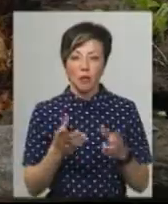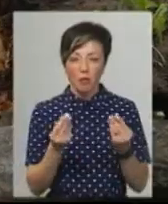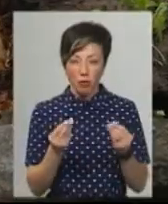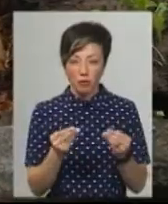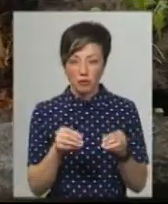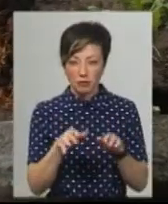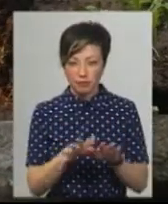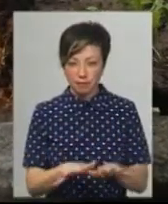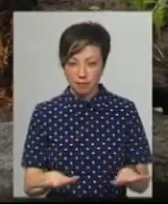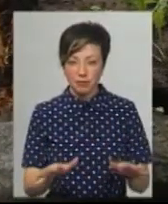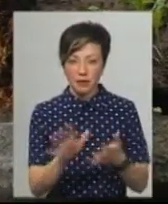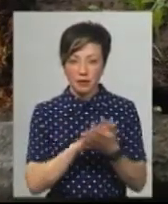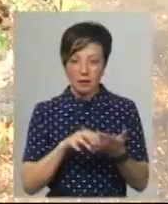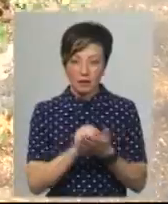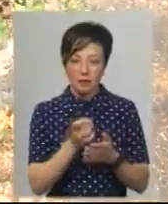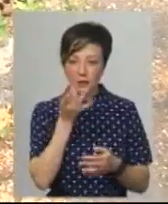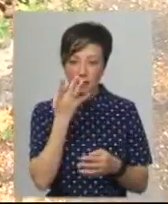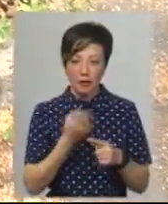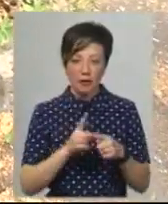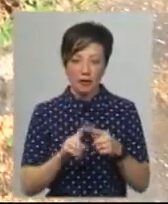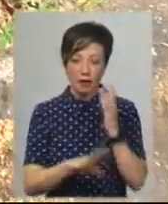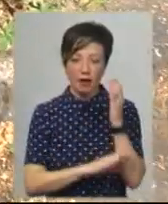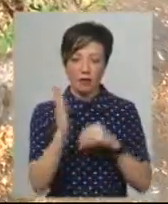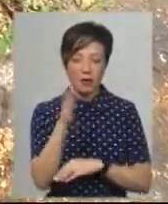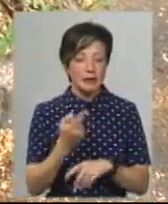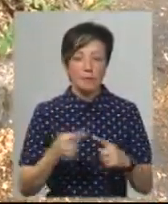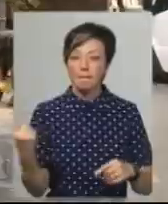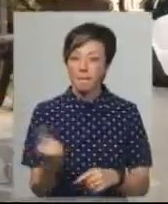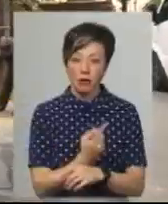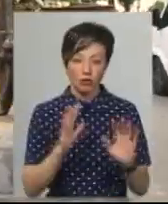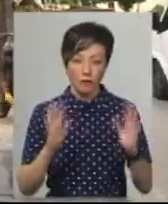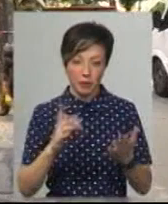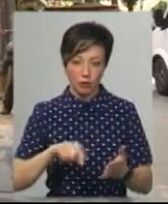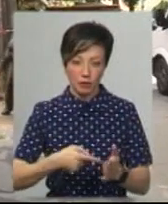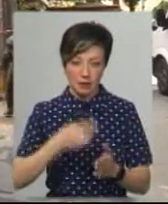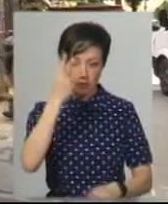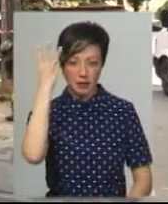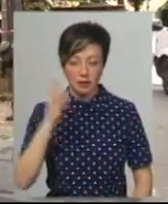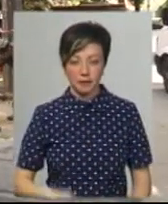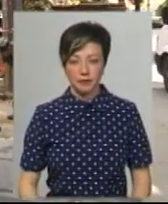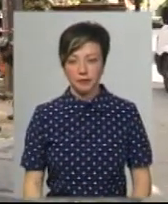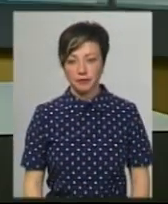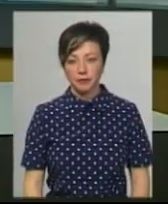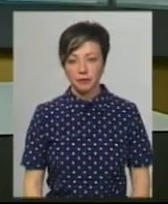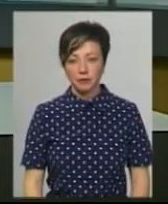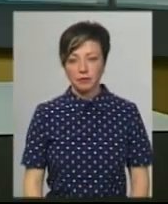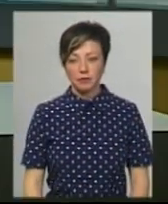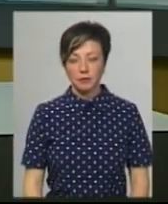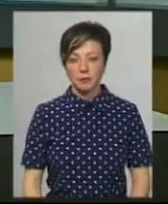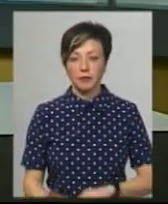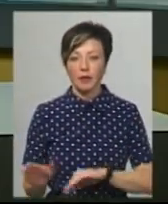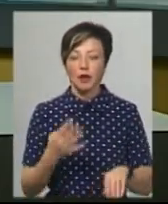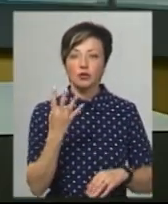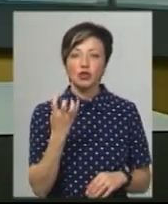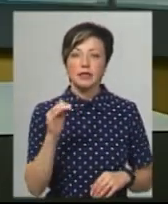та впало дерево. Каже, цьогоріч це перший випадок в місті. Анастасія Збродова, Дем'ян Цегольник. Новини на Суспільному. Хмельницький.